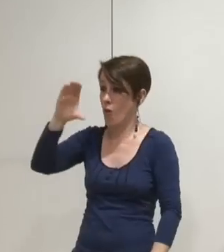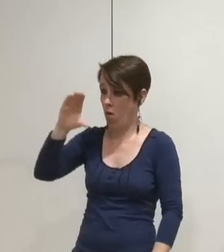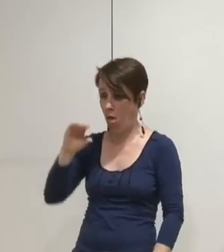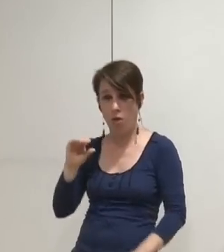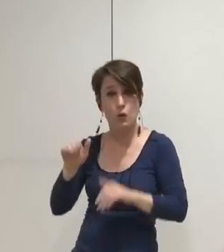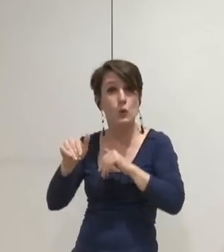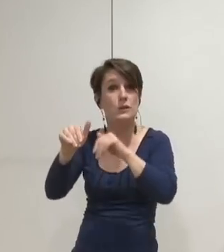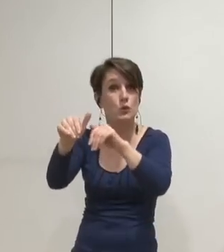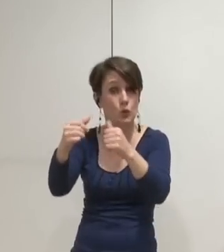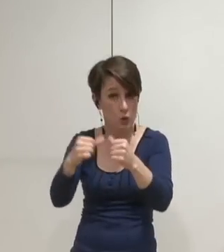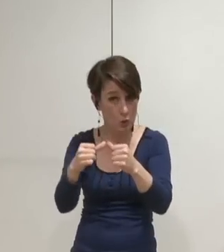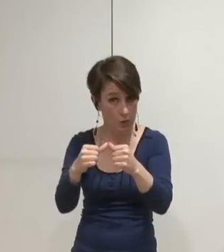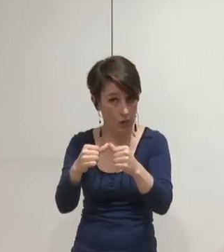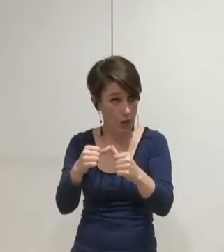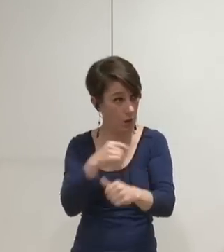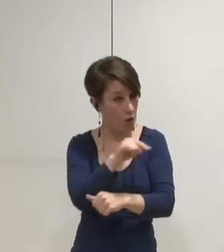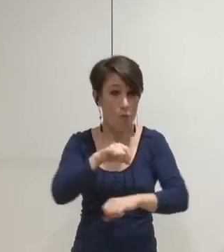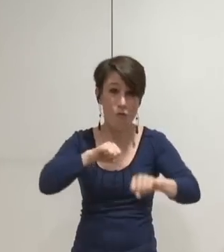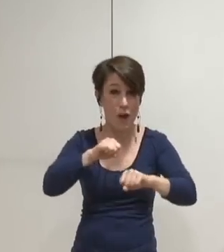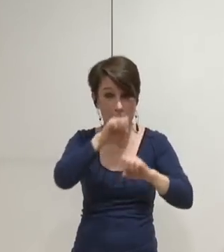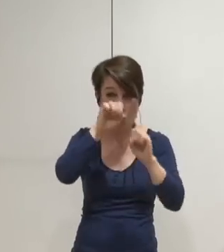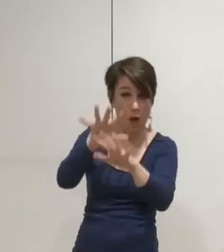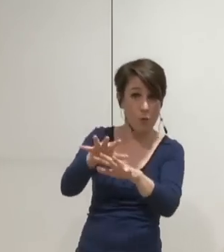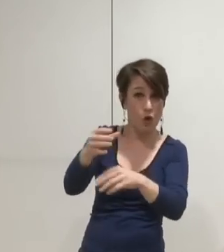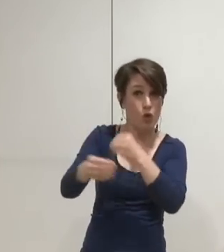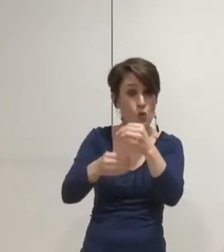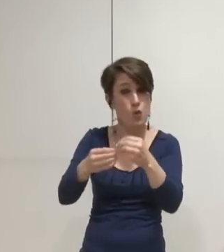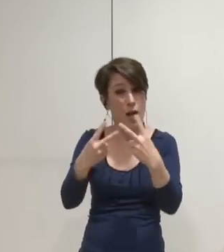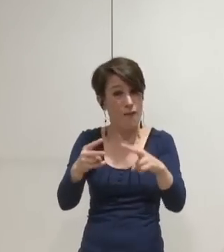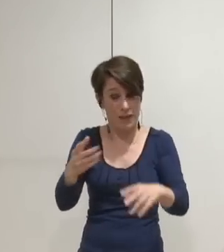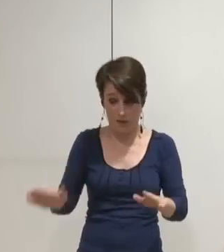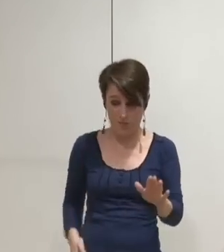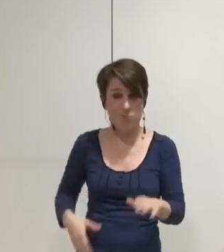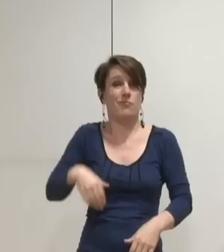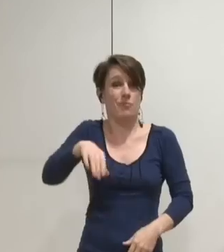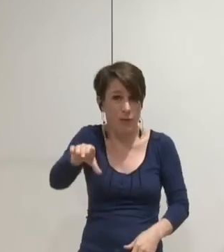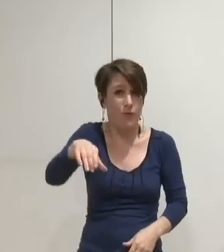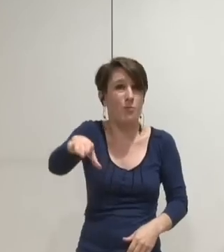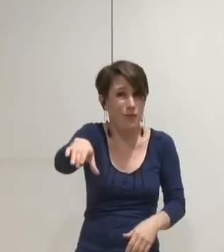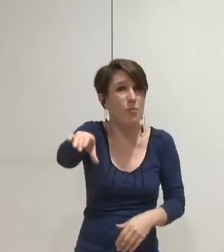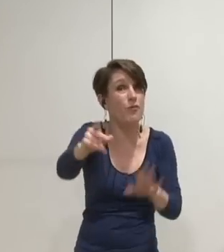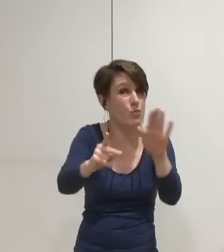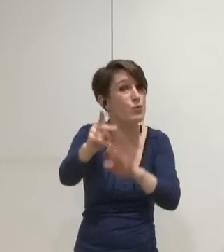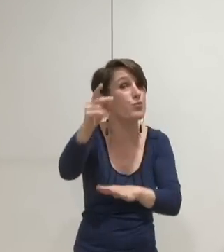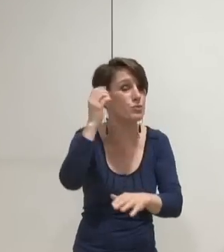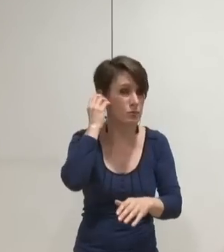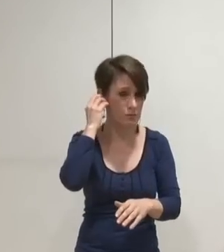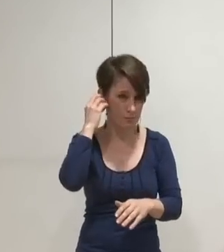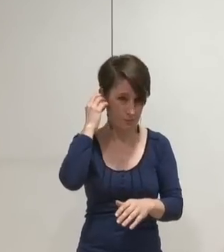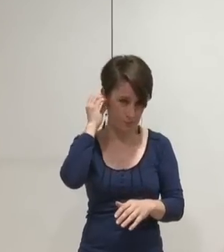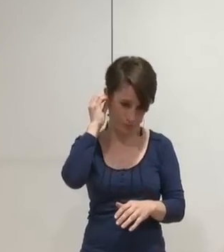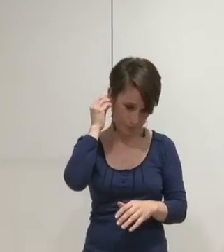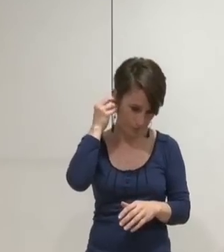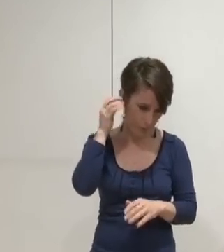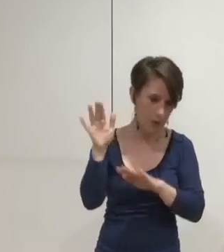actions ou c'est la commune qui assurera le complément et vous nous dites aussi que certains financements de l'État ne sont